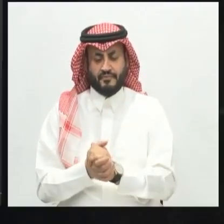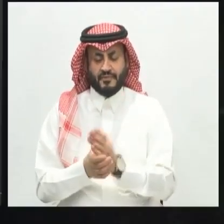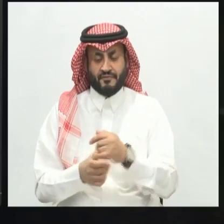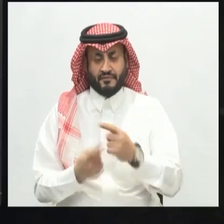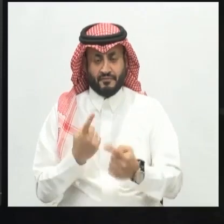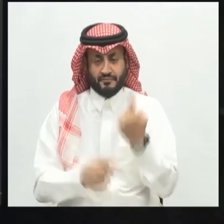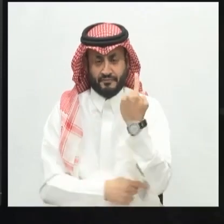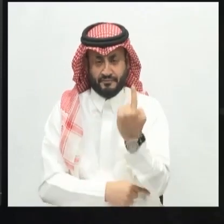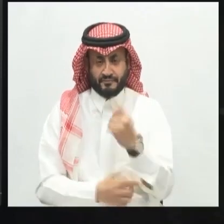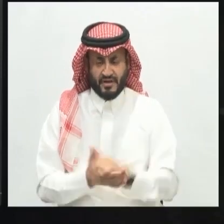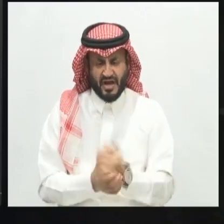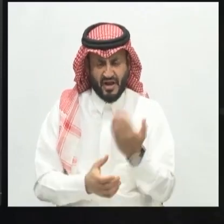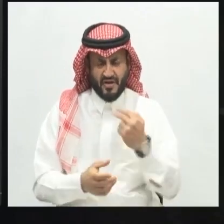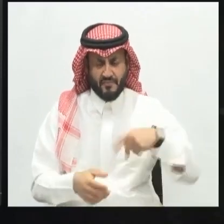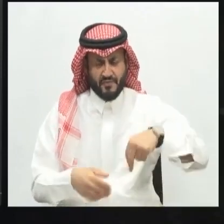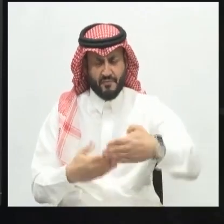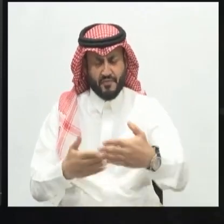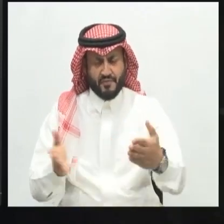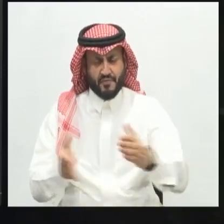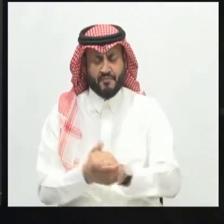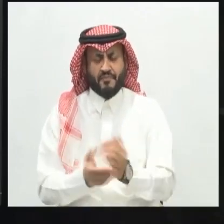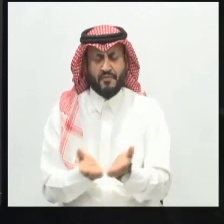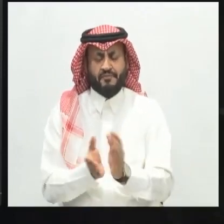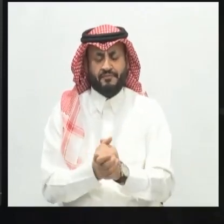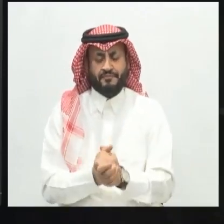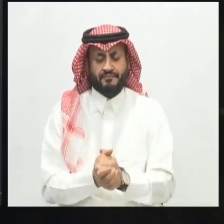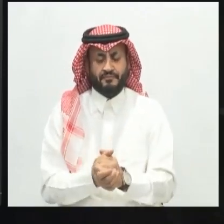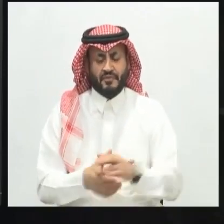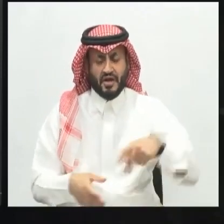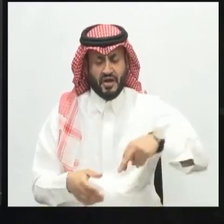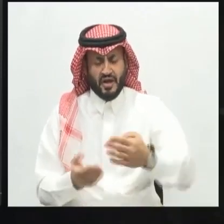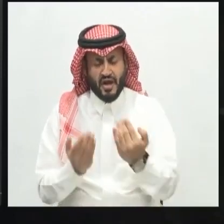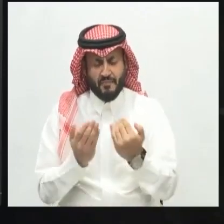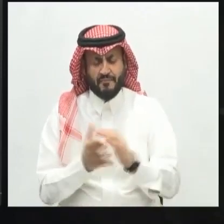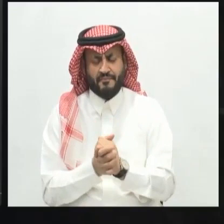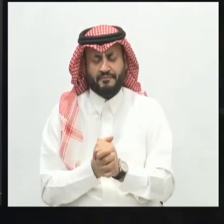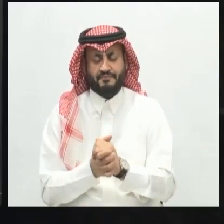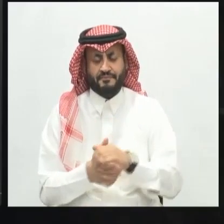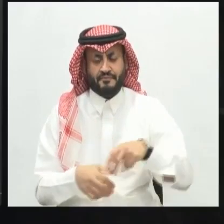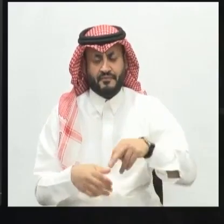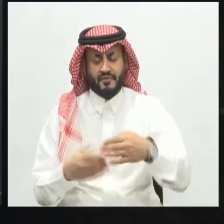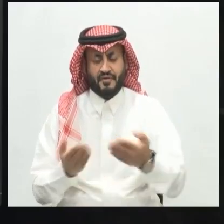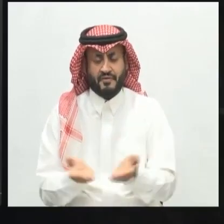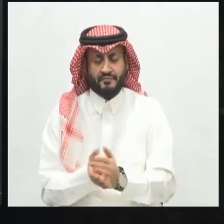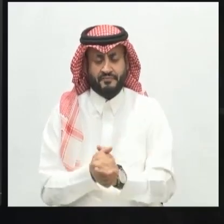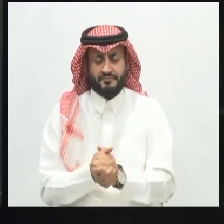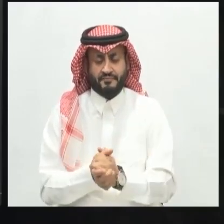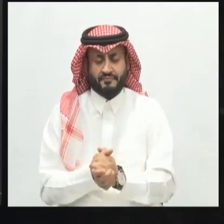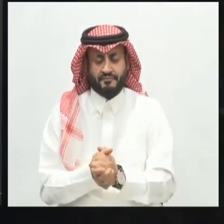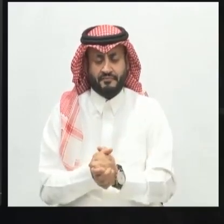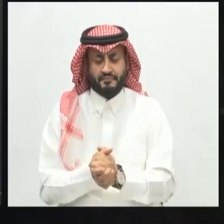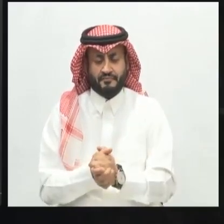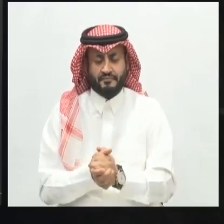يكون قبل الدخول الى الصف ايضا قبل الدخول الى المدرسه بارك الله